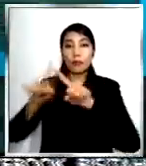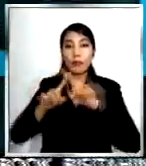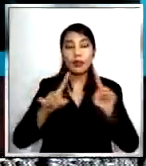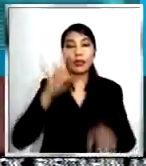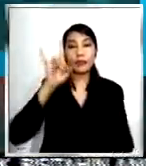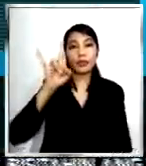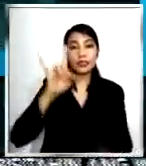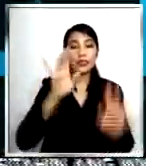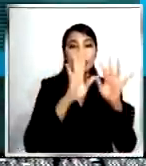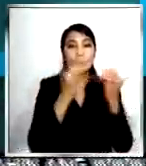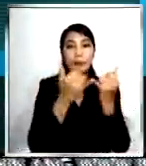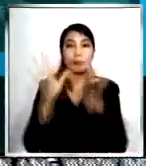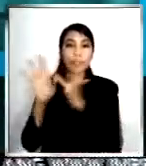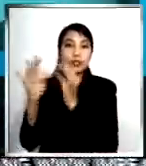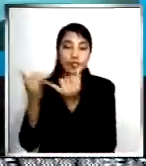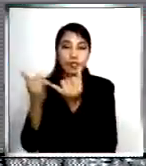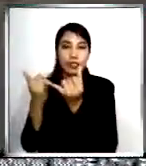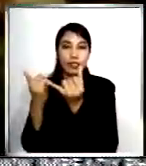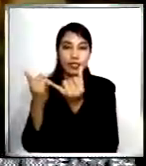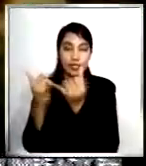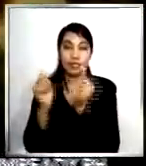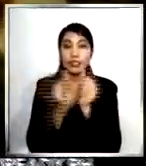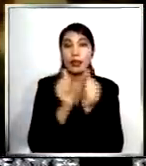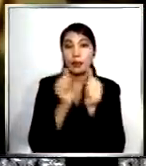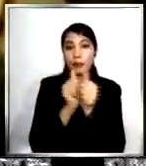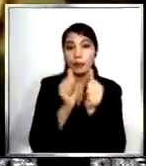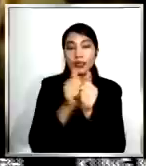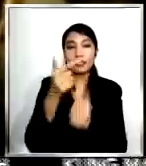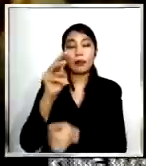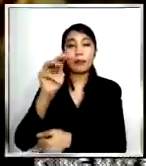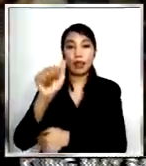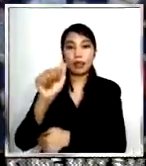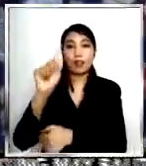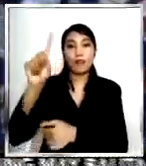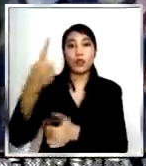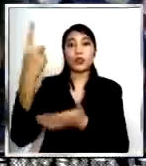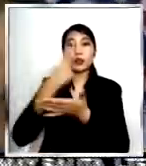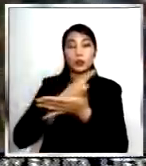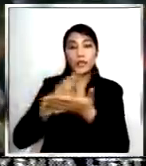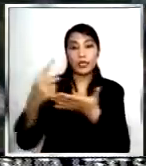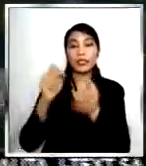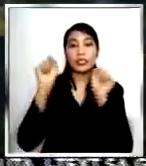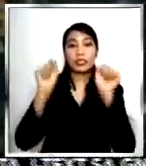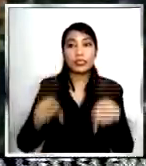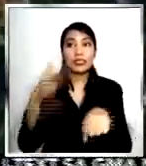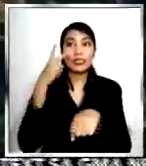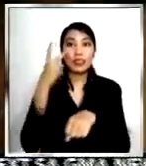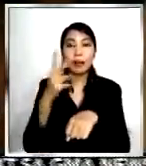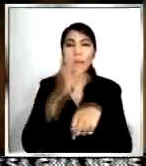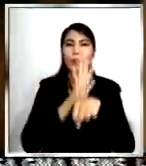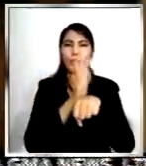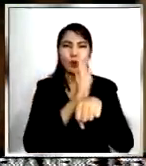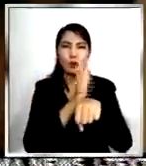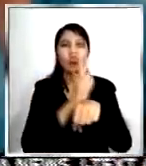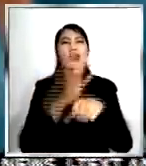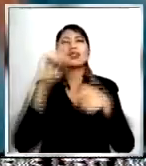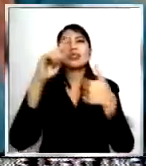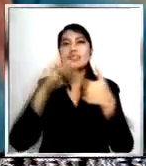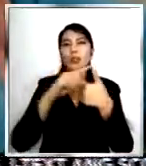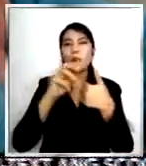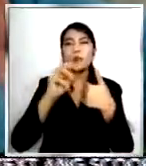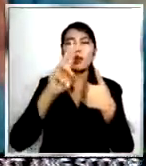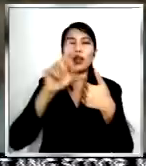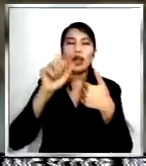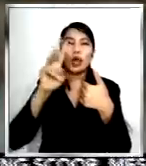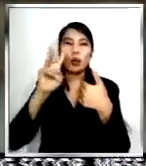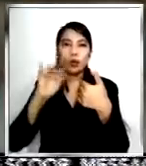Network. Sa first week ng Superstream, mapapanood ang Mulawin the Movie, Meant to Be, Instant Mommy, Above